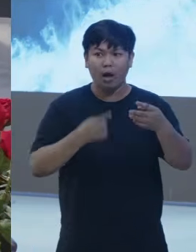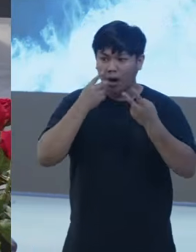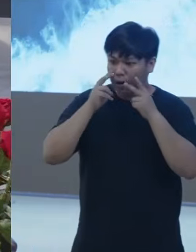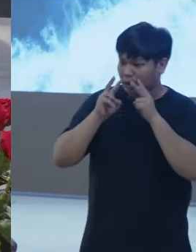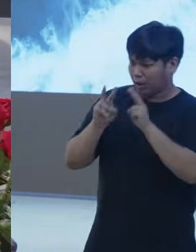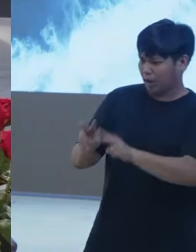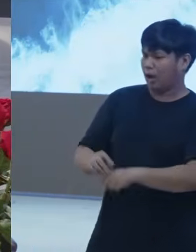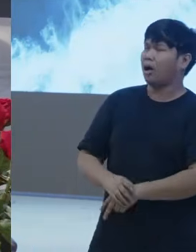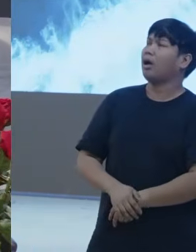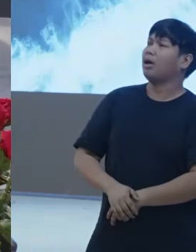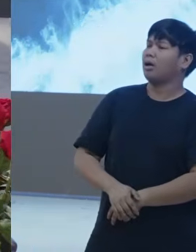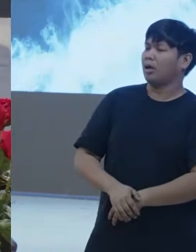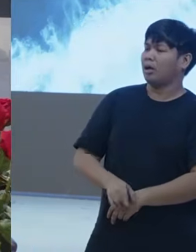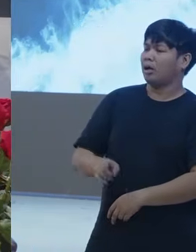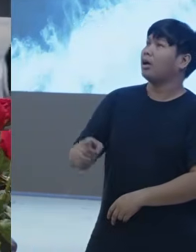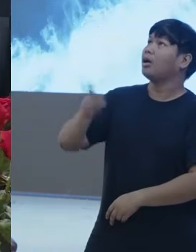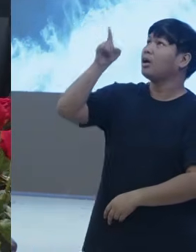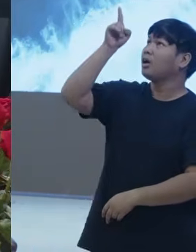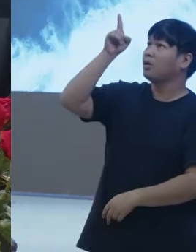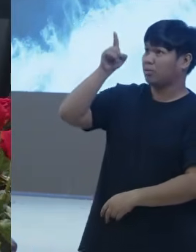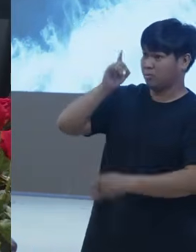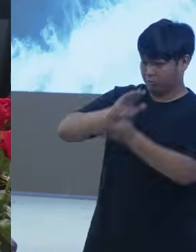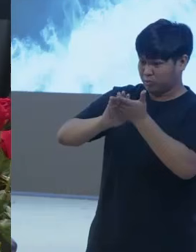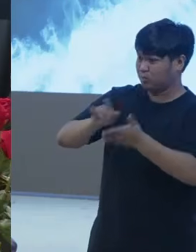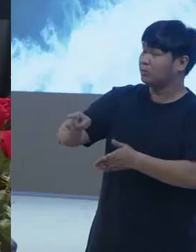Baliktad, no? Baliktad.